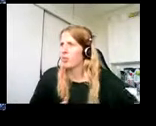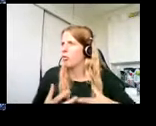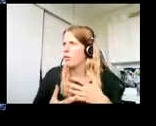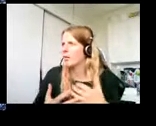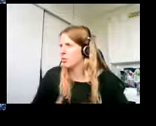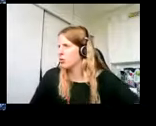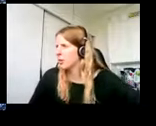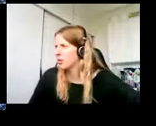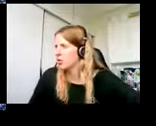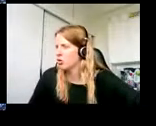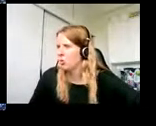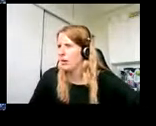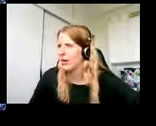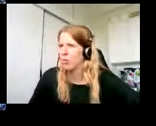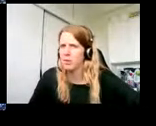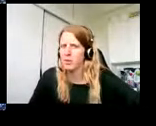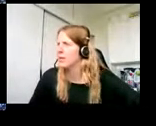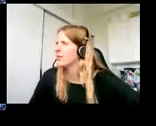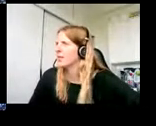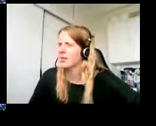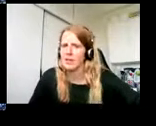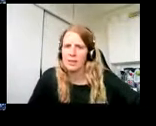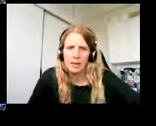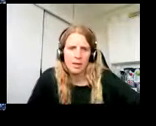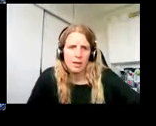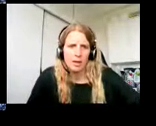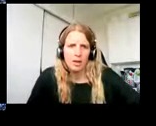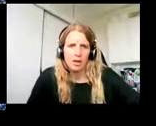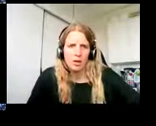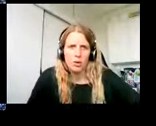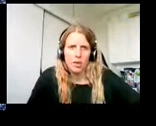vorig jaar wel wat conflicten rond geweest. Dat is toch wel belangrijk om op dezelfde lijn te gaan staan.